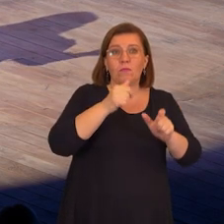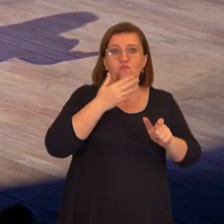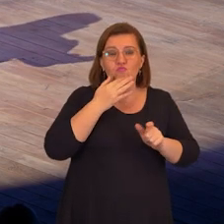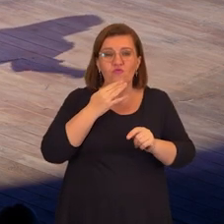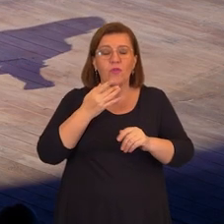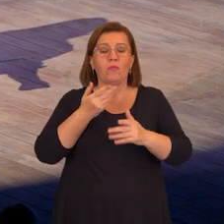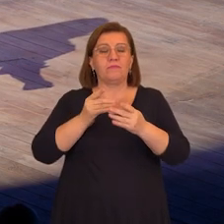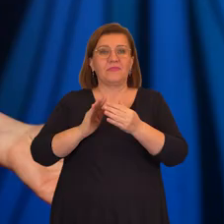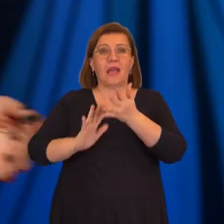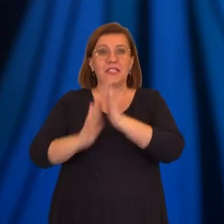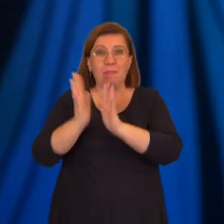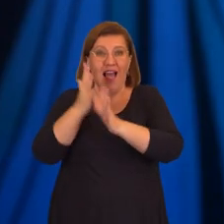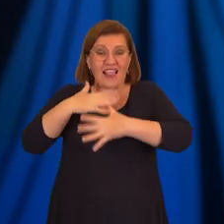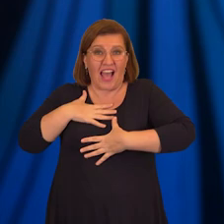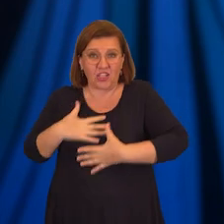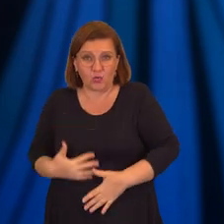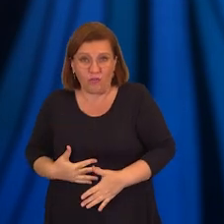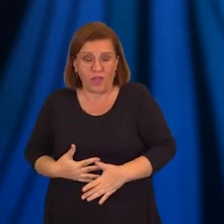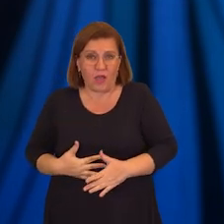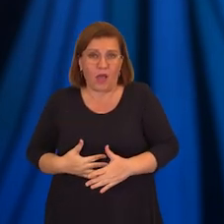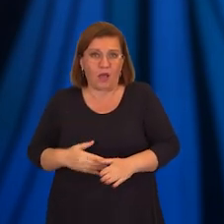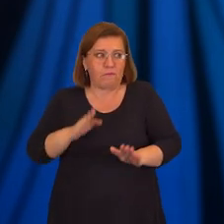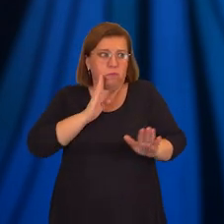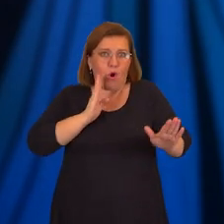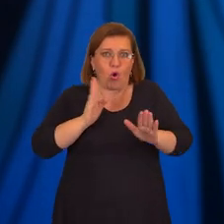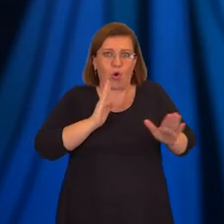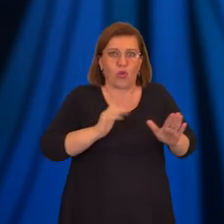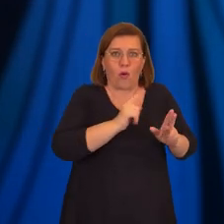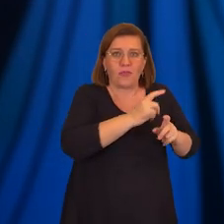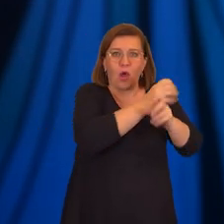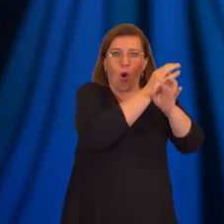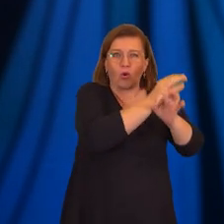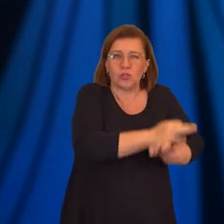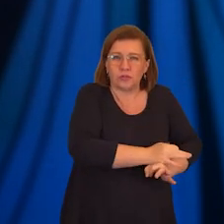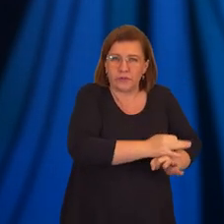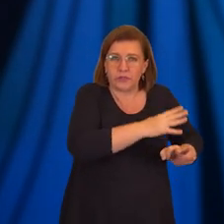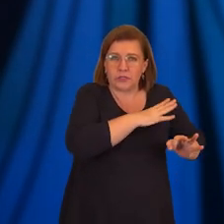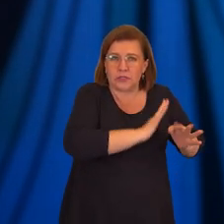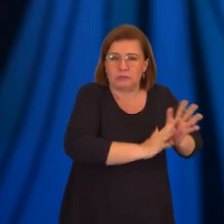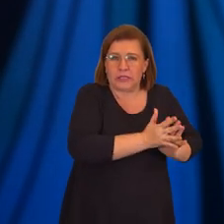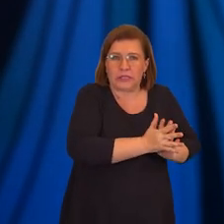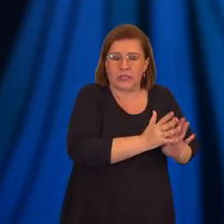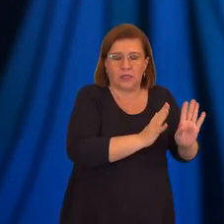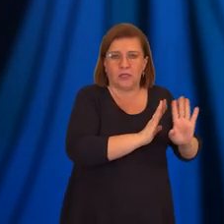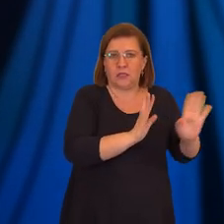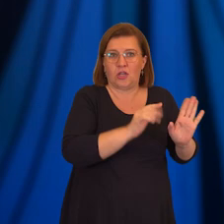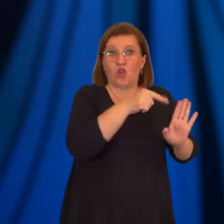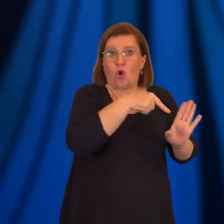piece kremacyjne od tych pieców krematoryjnych, które znamy. To były narzędzia